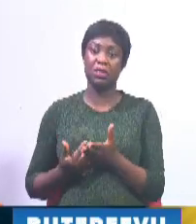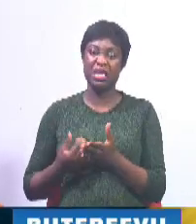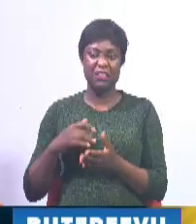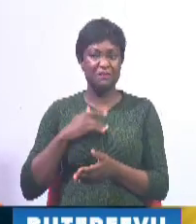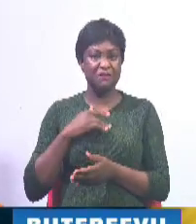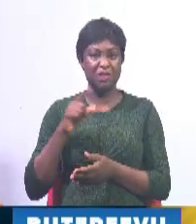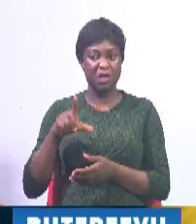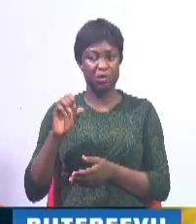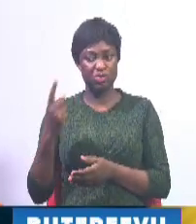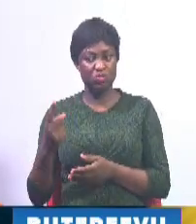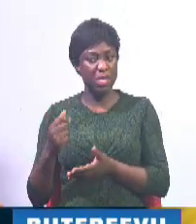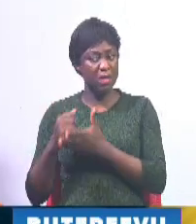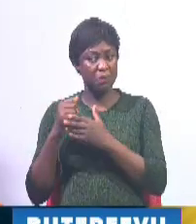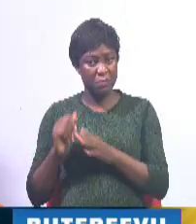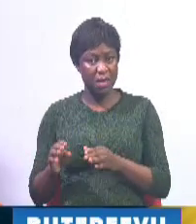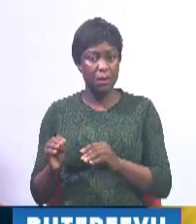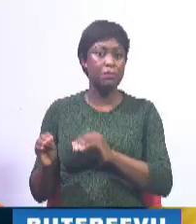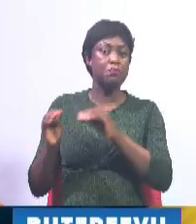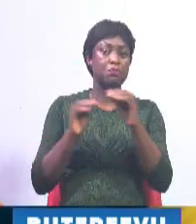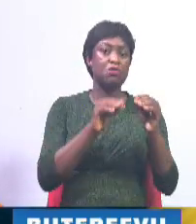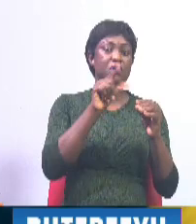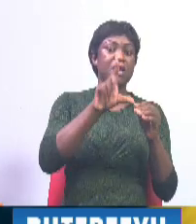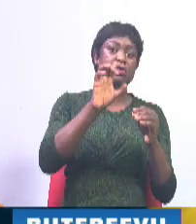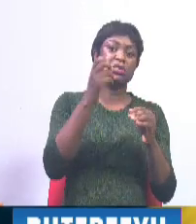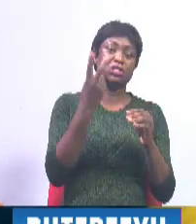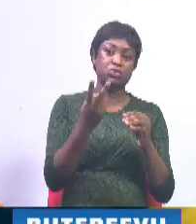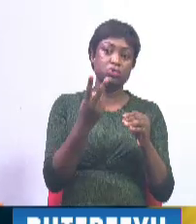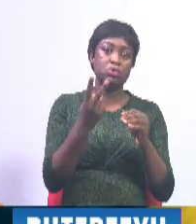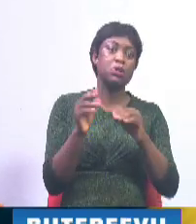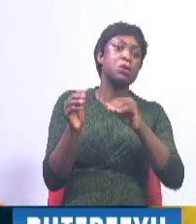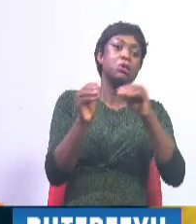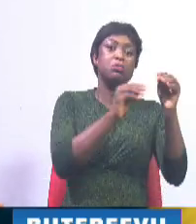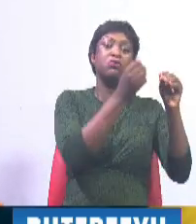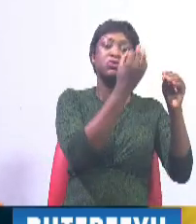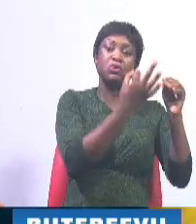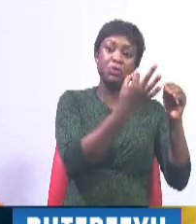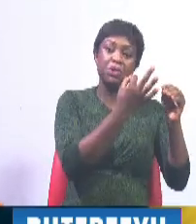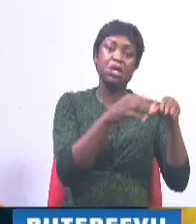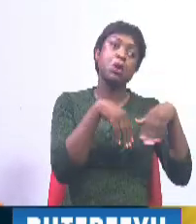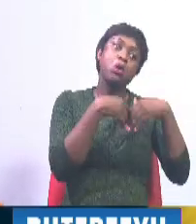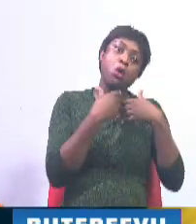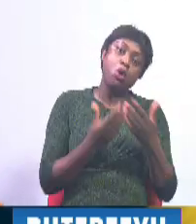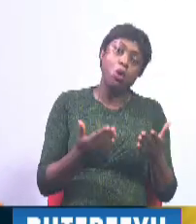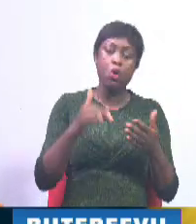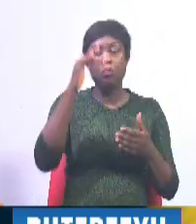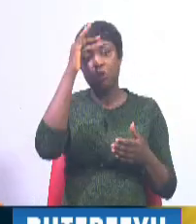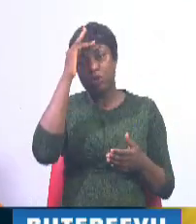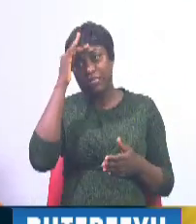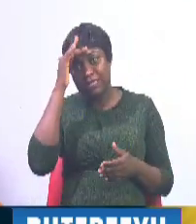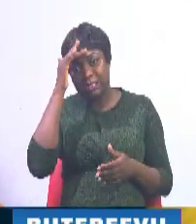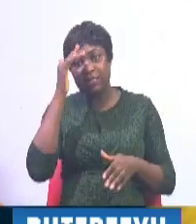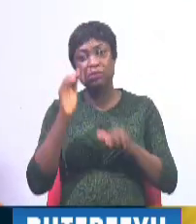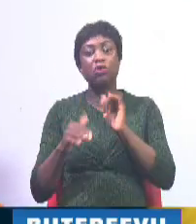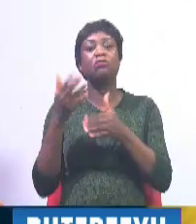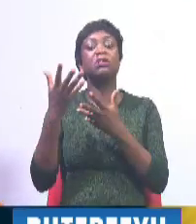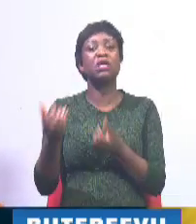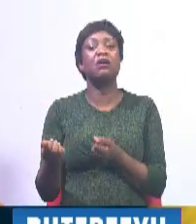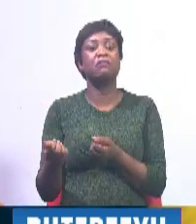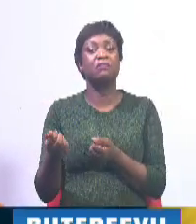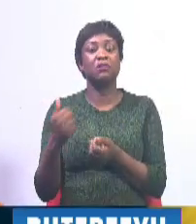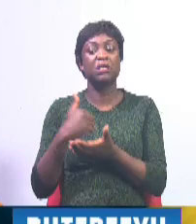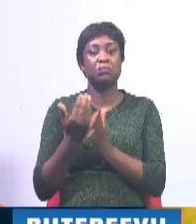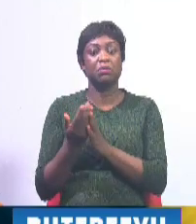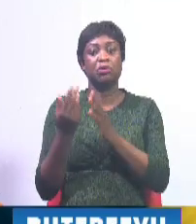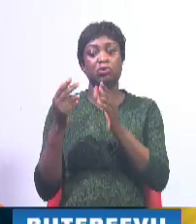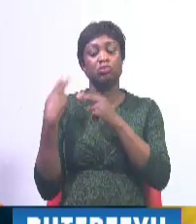ku LC 2, genda ku LC 3, gendako ku police eriyo desk oba emmeeza ekola ku nsonga z'amaka. Manyi